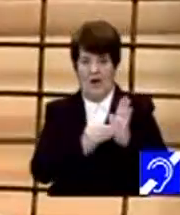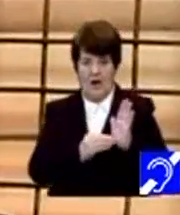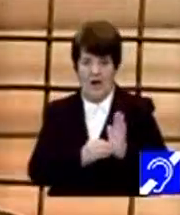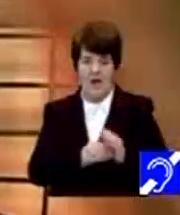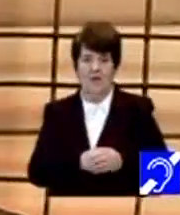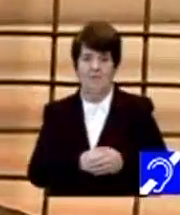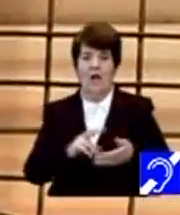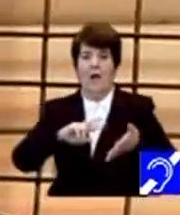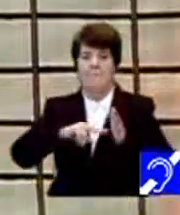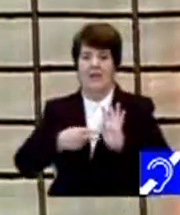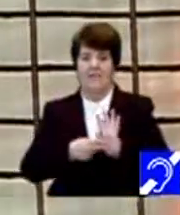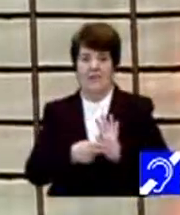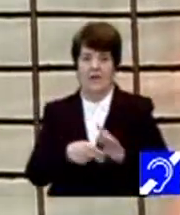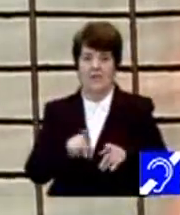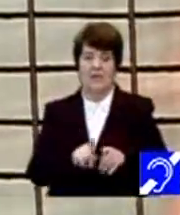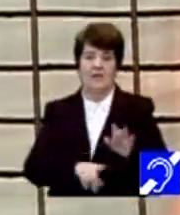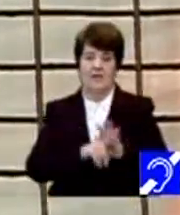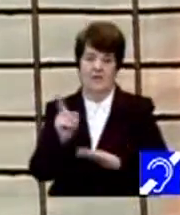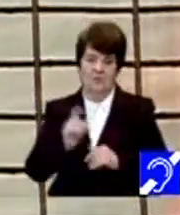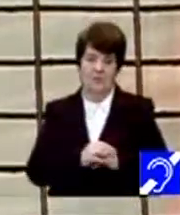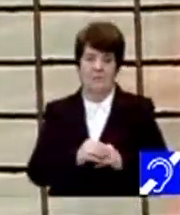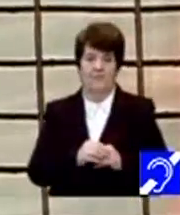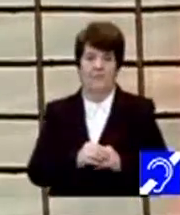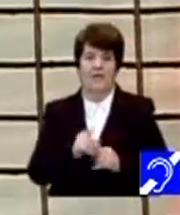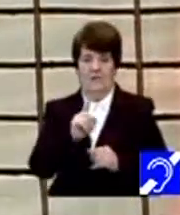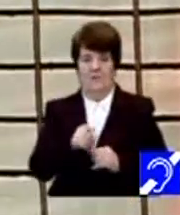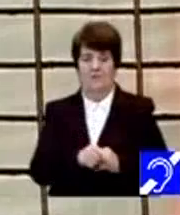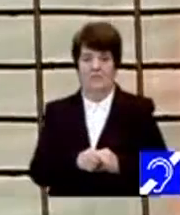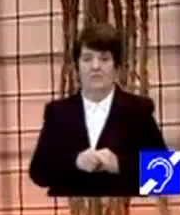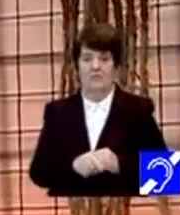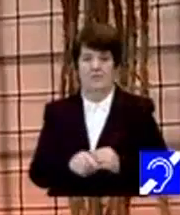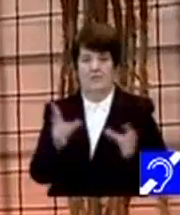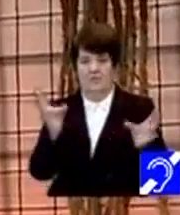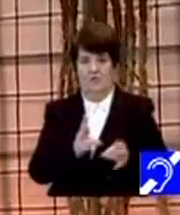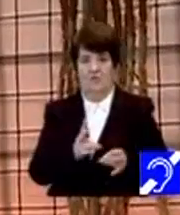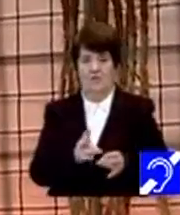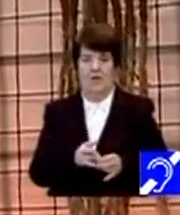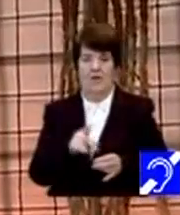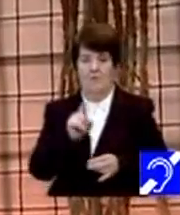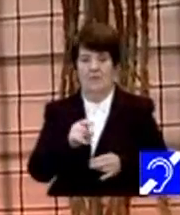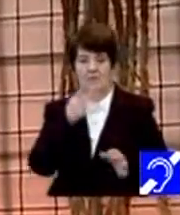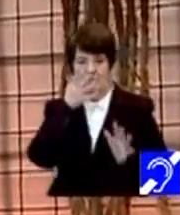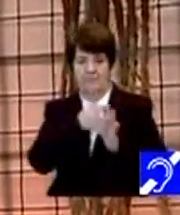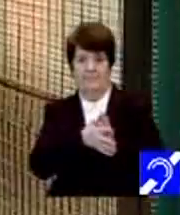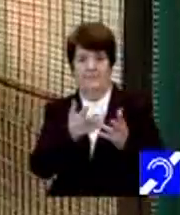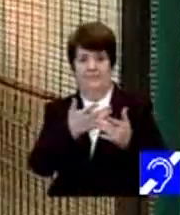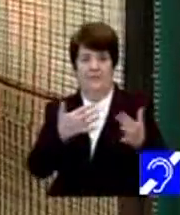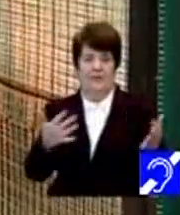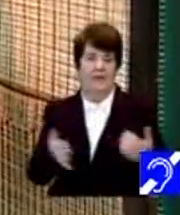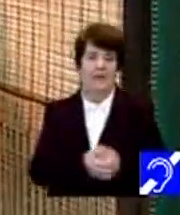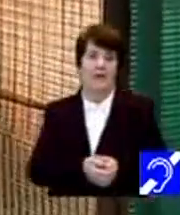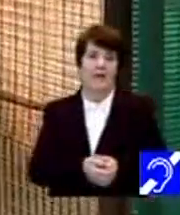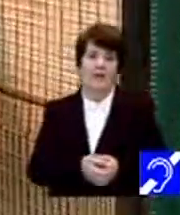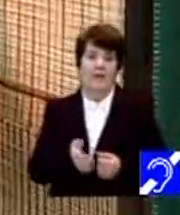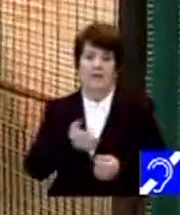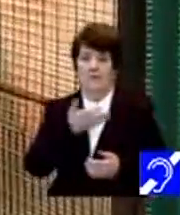și program planificat în care le pornim becurile ultraviolete și ei practic procură necesarul de ultraviolet din aceste